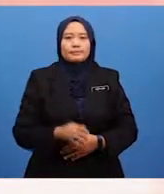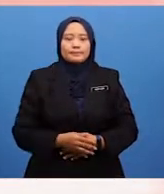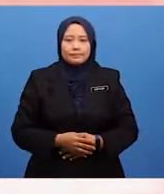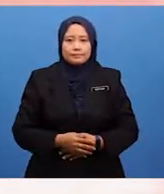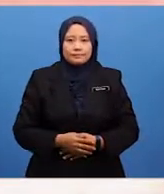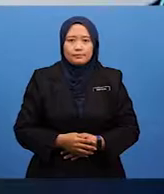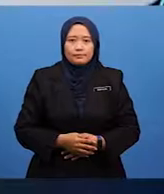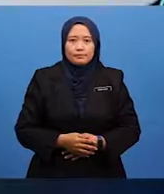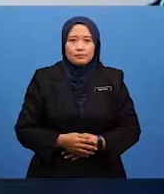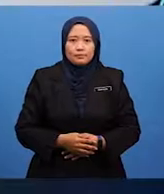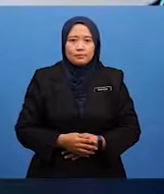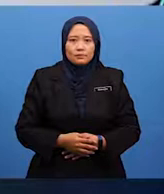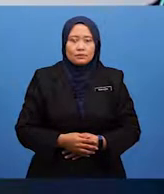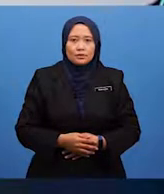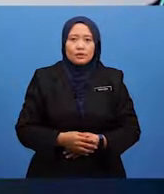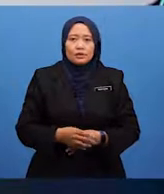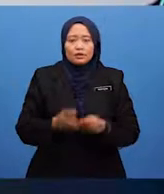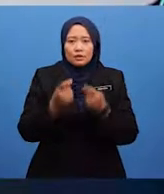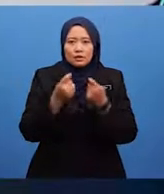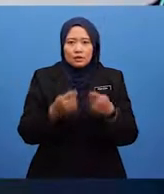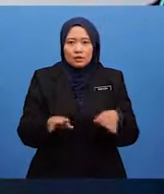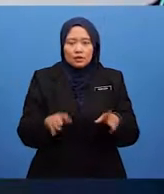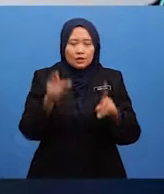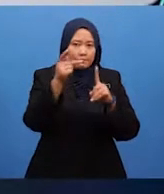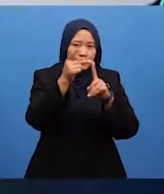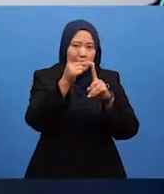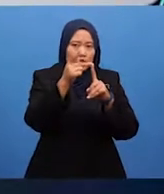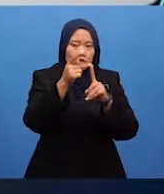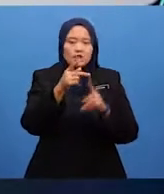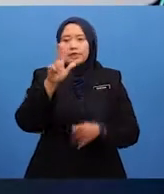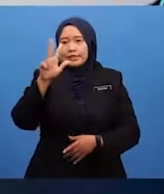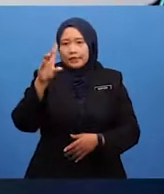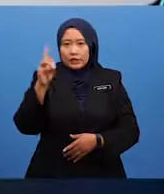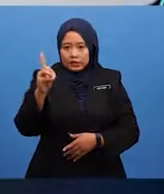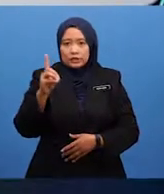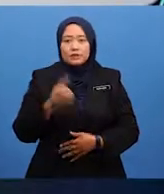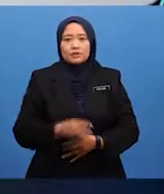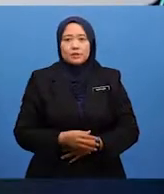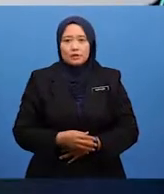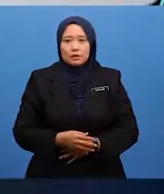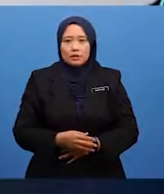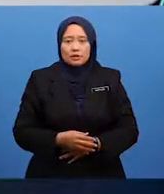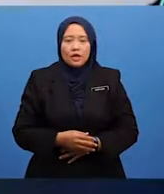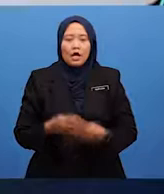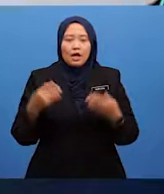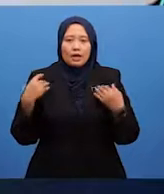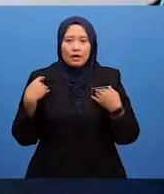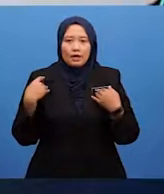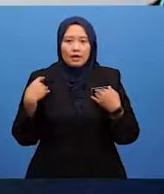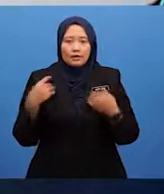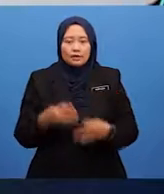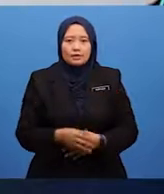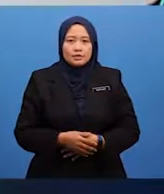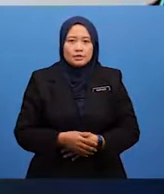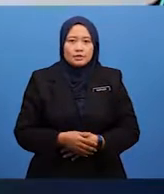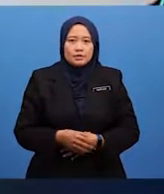Icu Micu projection ini dia telah menjurus kepada lukisan Tiger MNC yaitu diomongin shakhashiri saccha dan juga saat